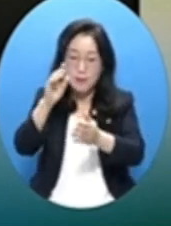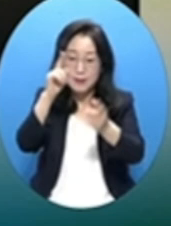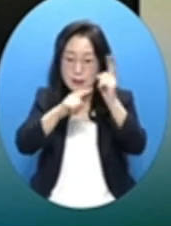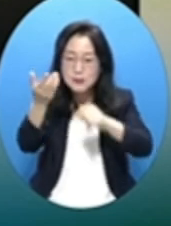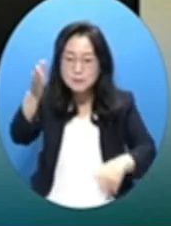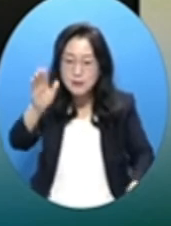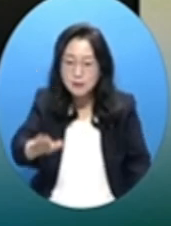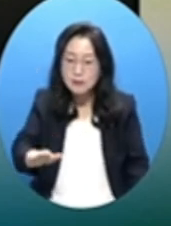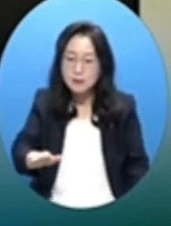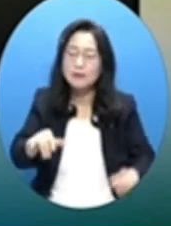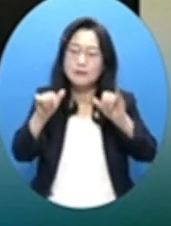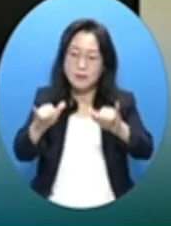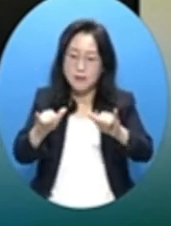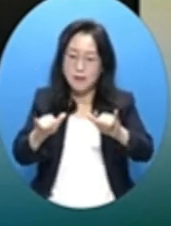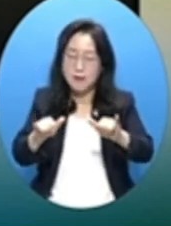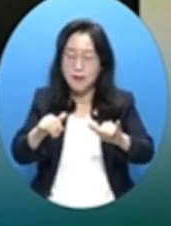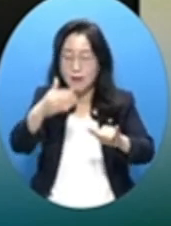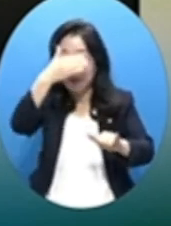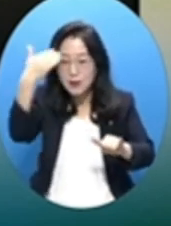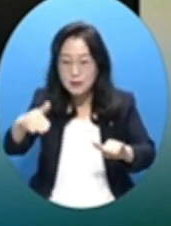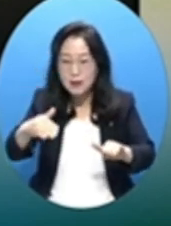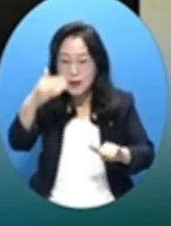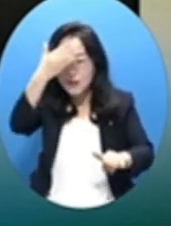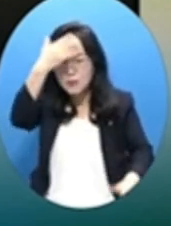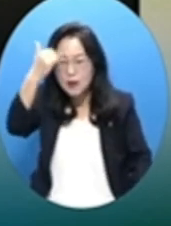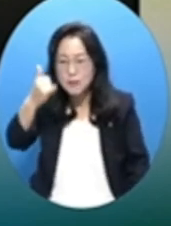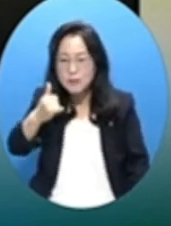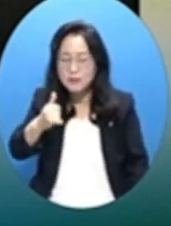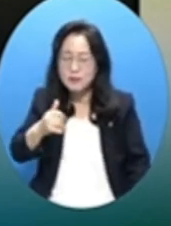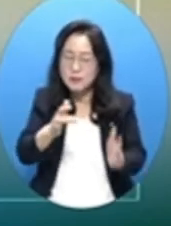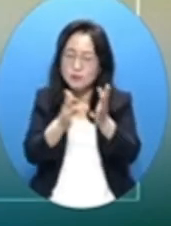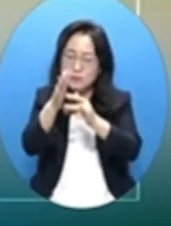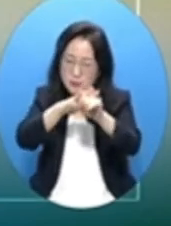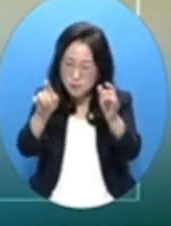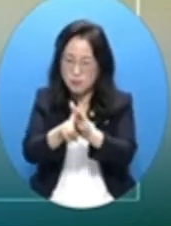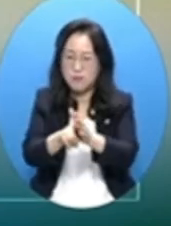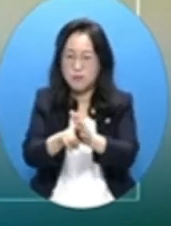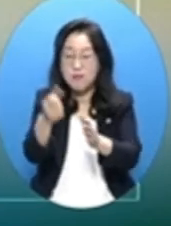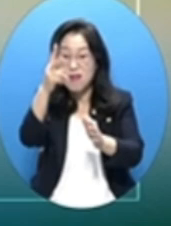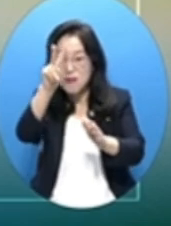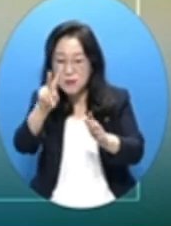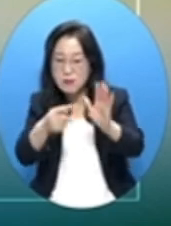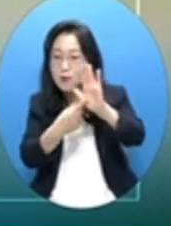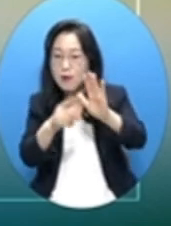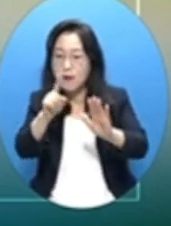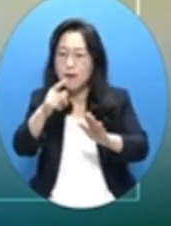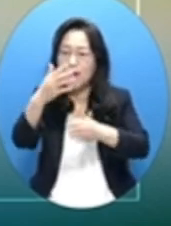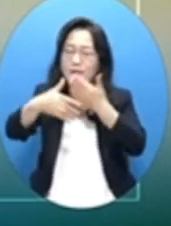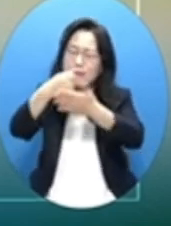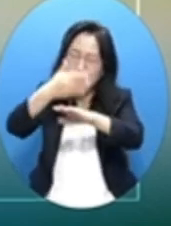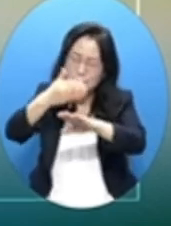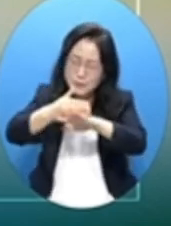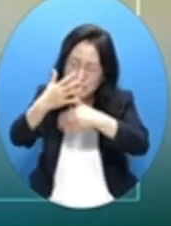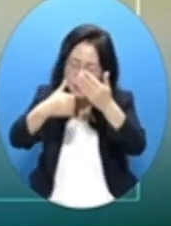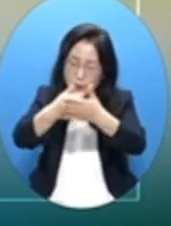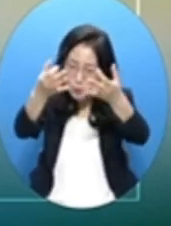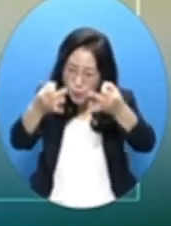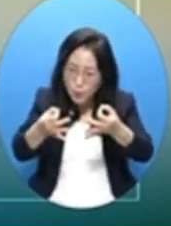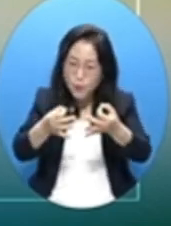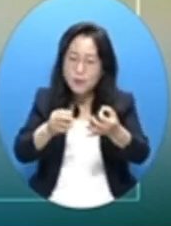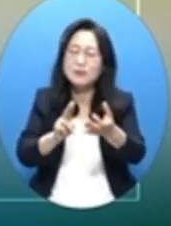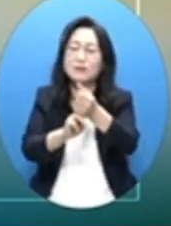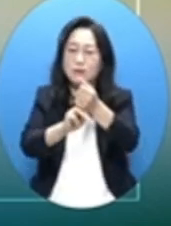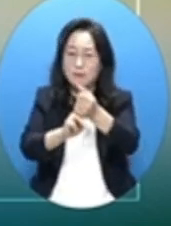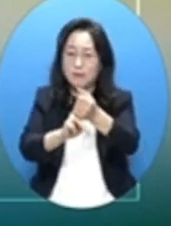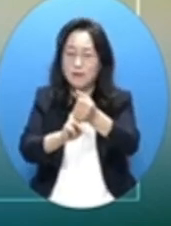크리스찬입니다. 그때 TV에서 이렇게 간증하는 것을 들었습니다. 하나님께 감사합니다. 하나님께서 보여주신 기적입니다. 눈물